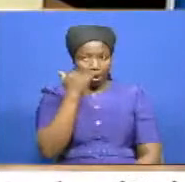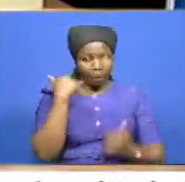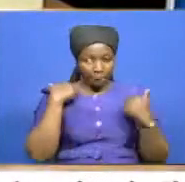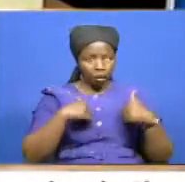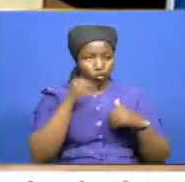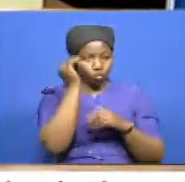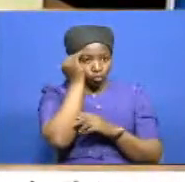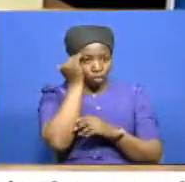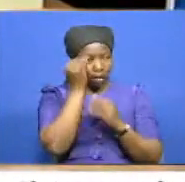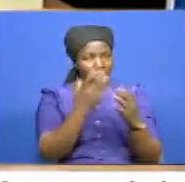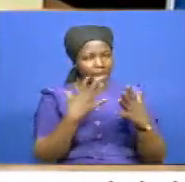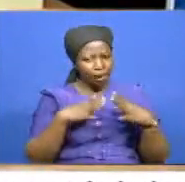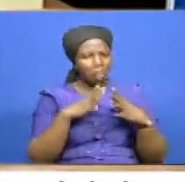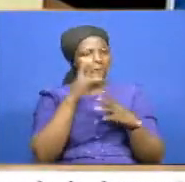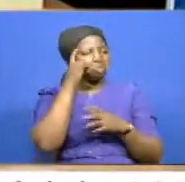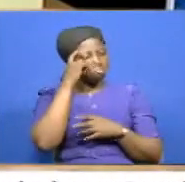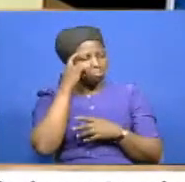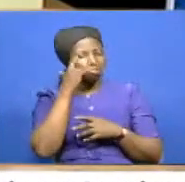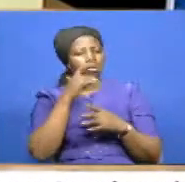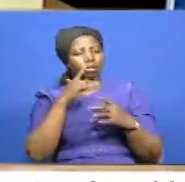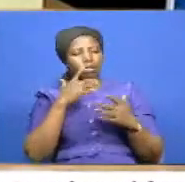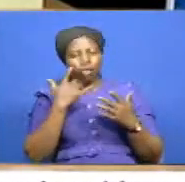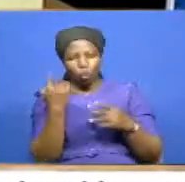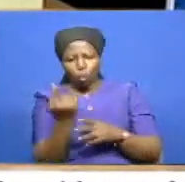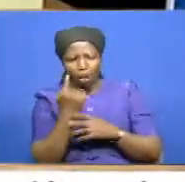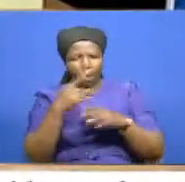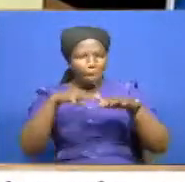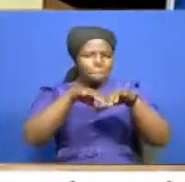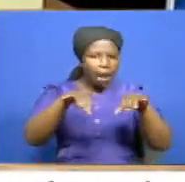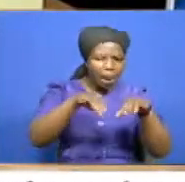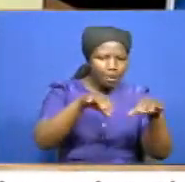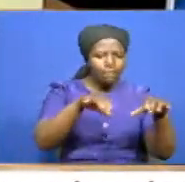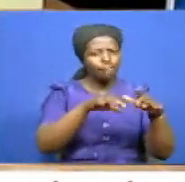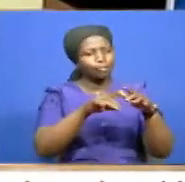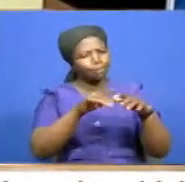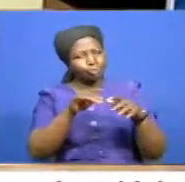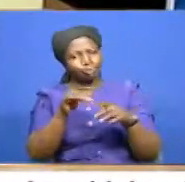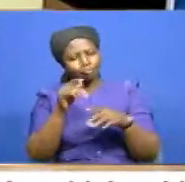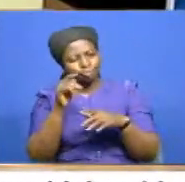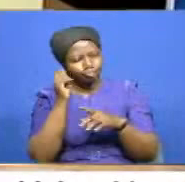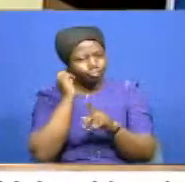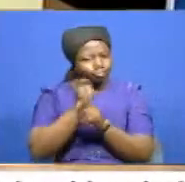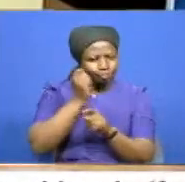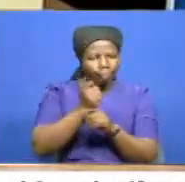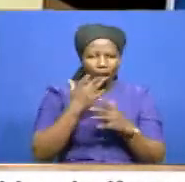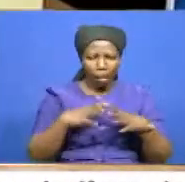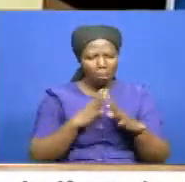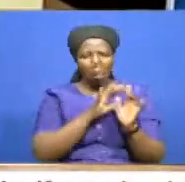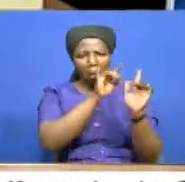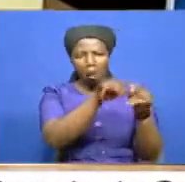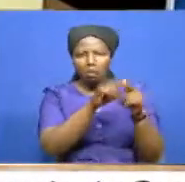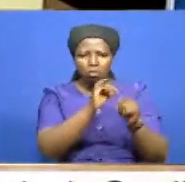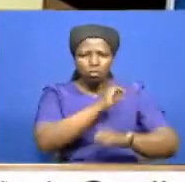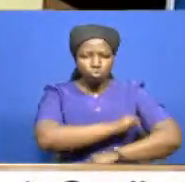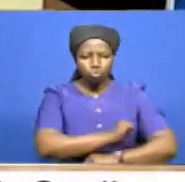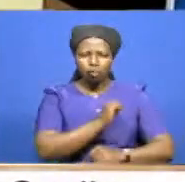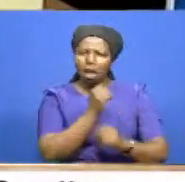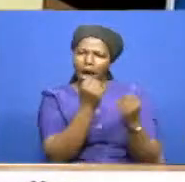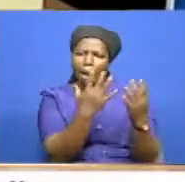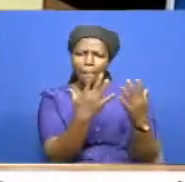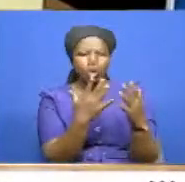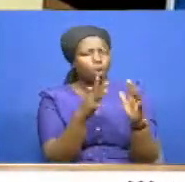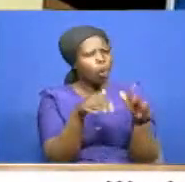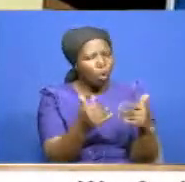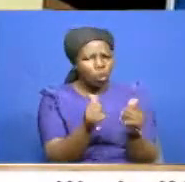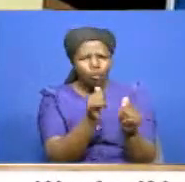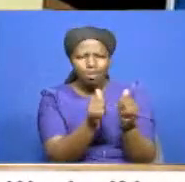wengi wanasema labda ni mafundi wa mifereji peke yake ndio anaenda katika chuo kile cha Kewi. Je, ni kozi gani ambazo zinatolewa katika chuo cha